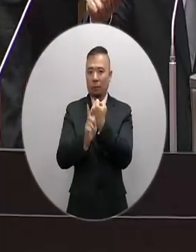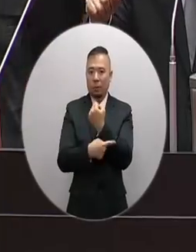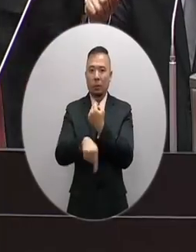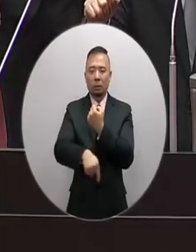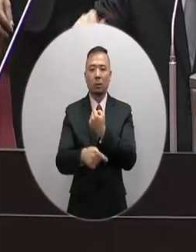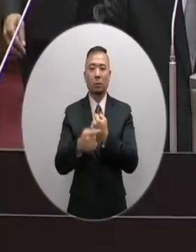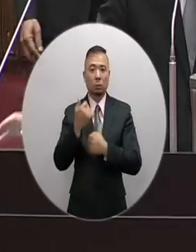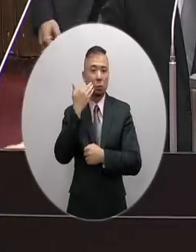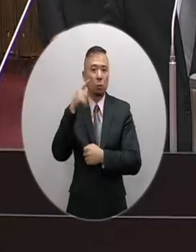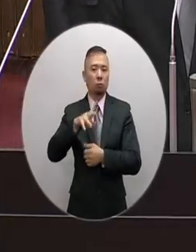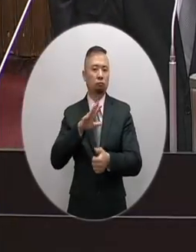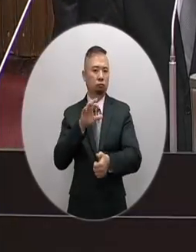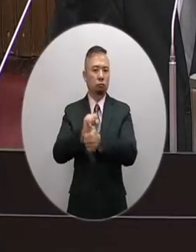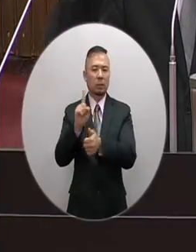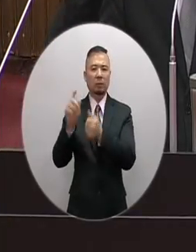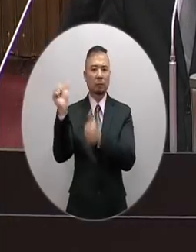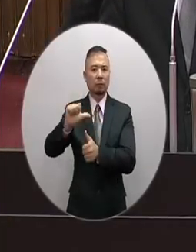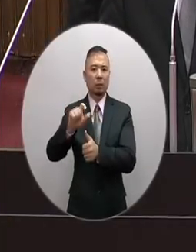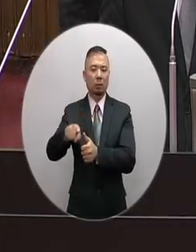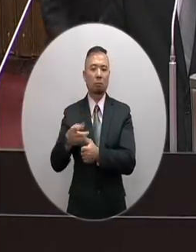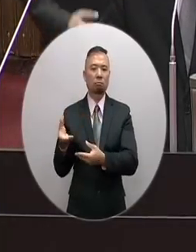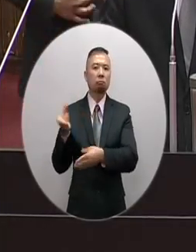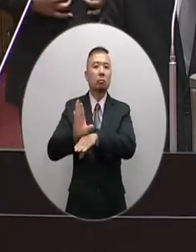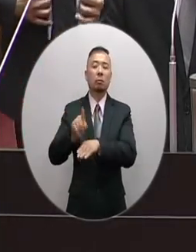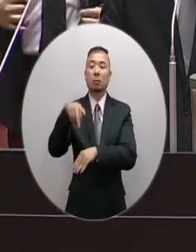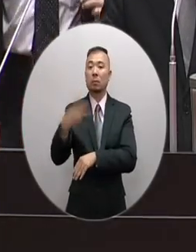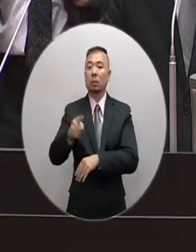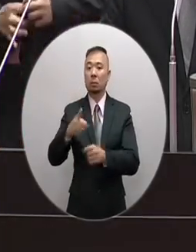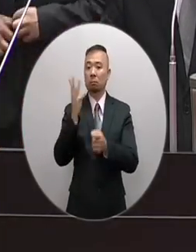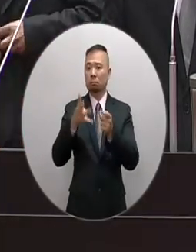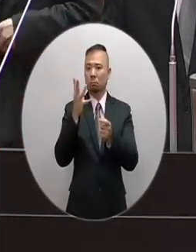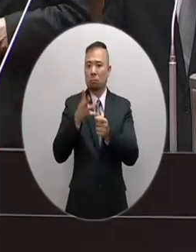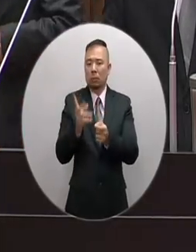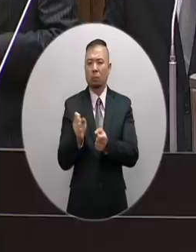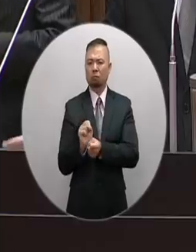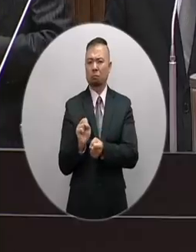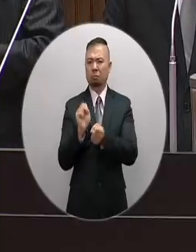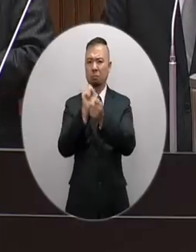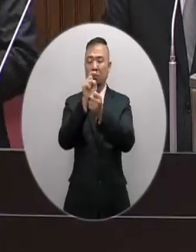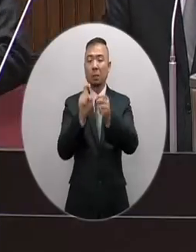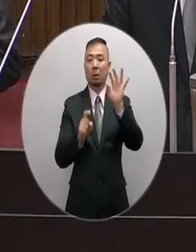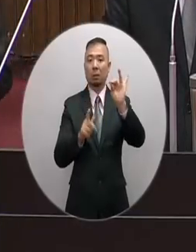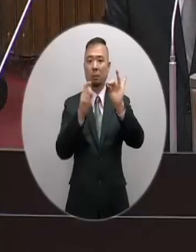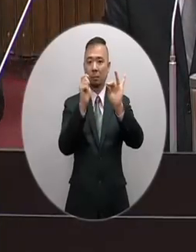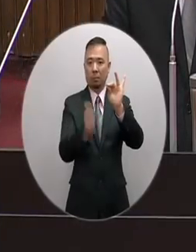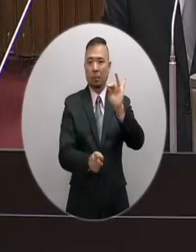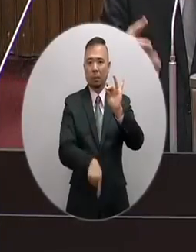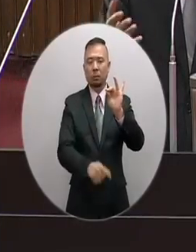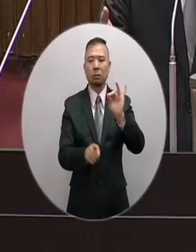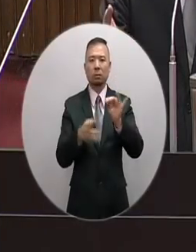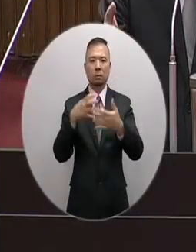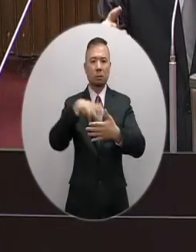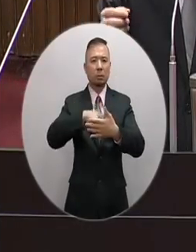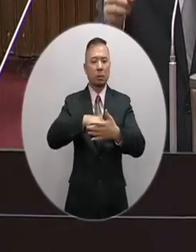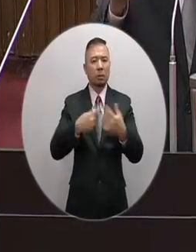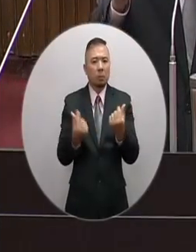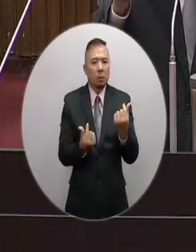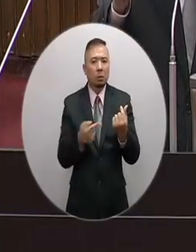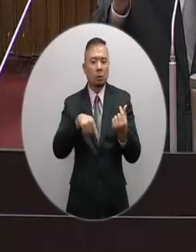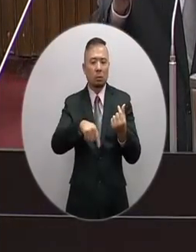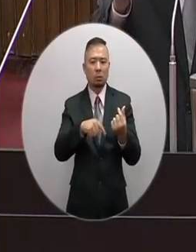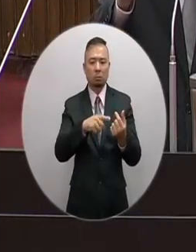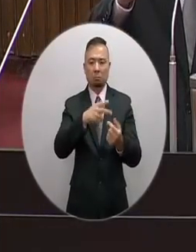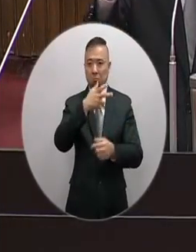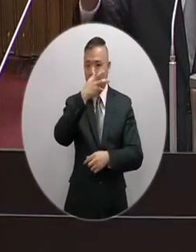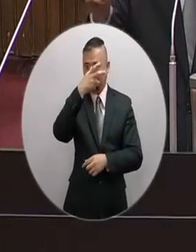犯罪的刑责。那第二个呢，我们四年编列100亿元最主要是做包括这个设备